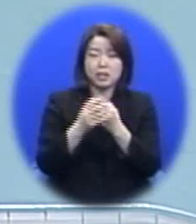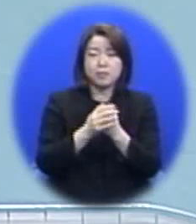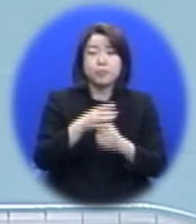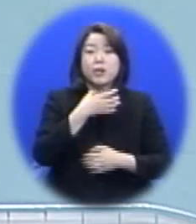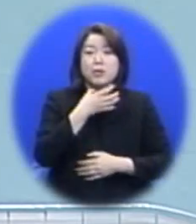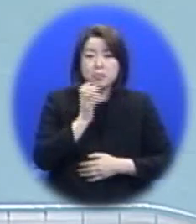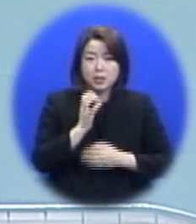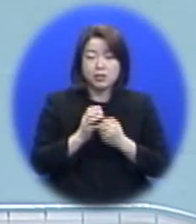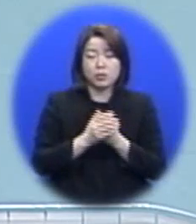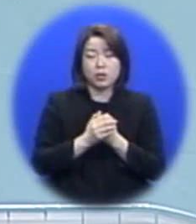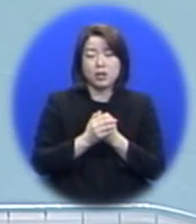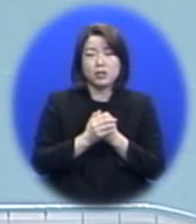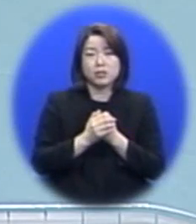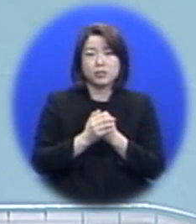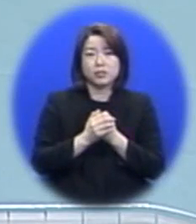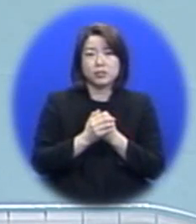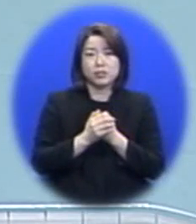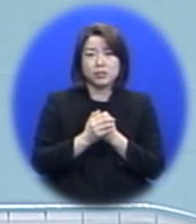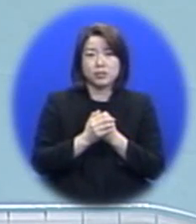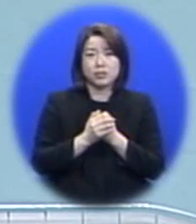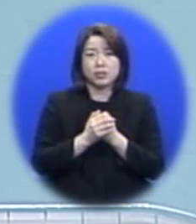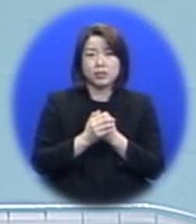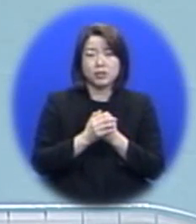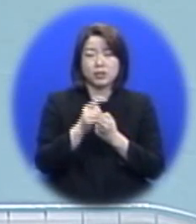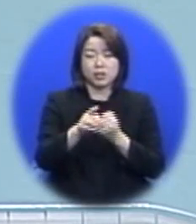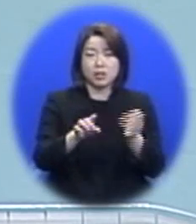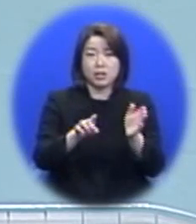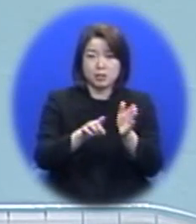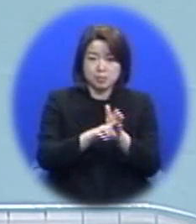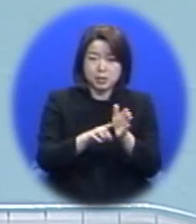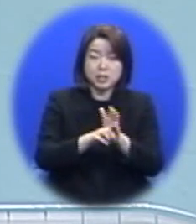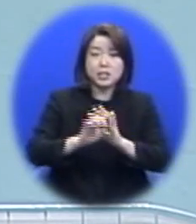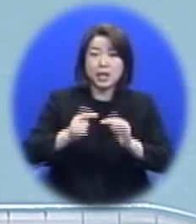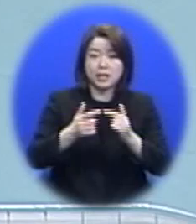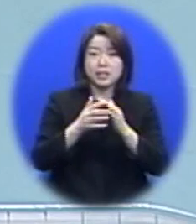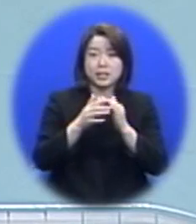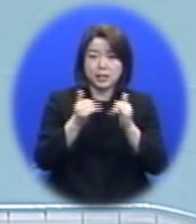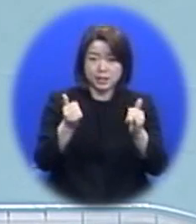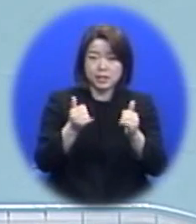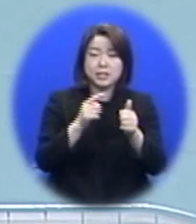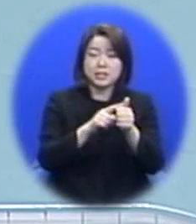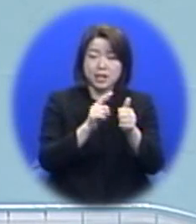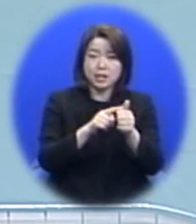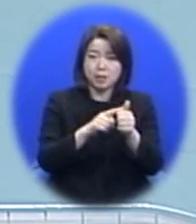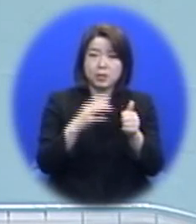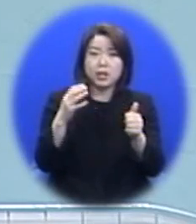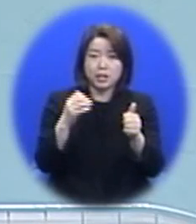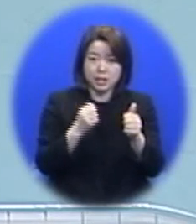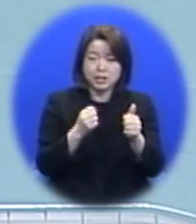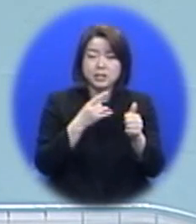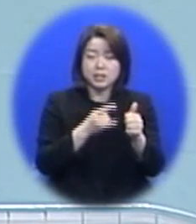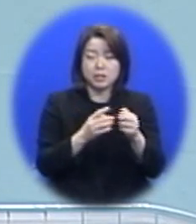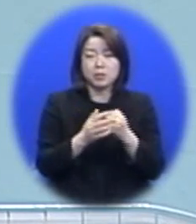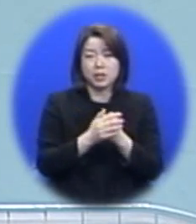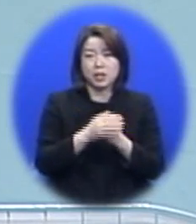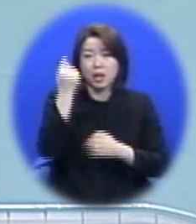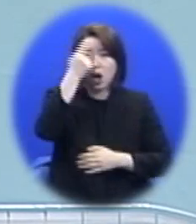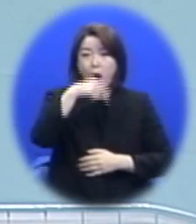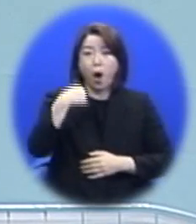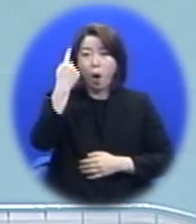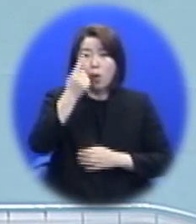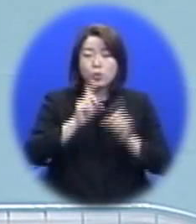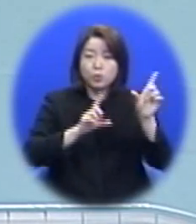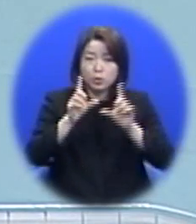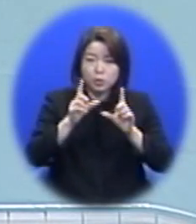베드로가 불신 남편을 둔 예수 믿는 아내들에게 외모보다는 그